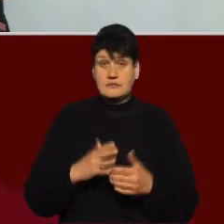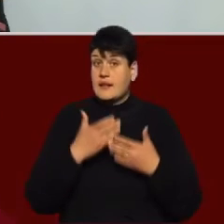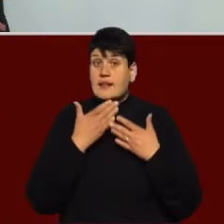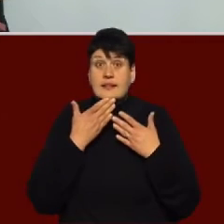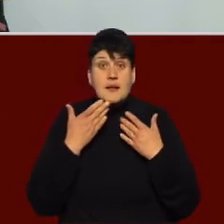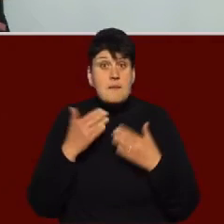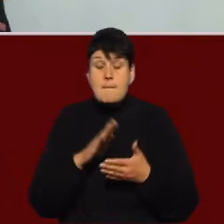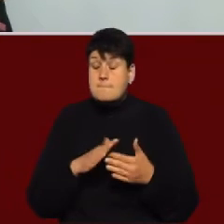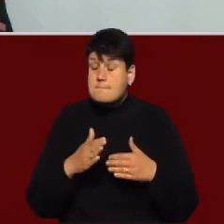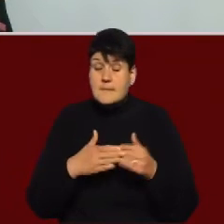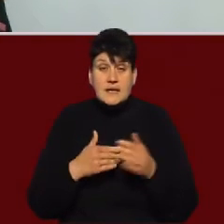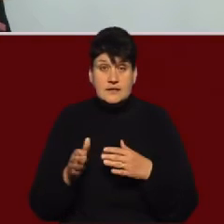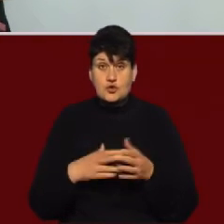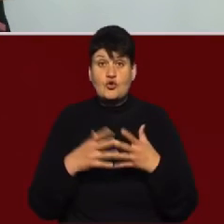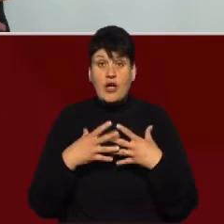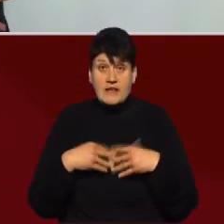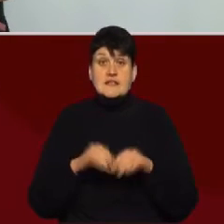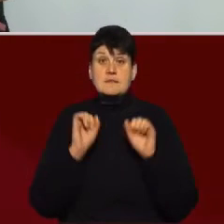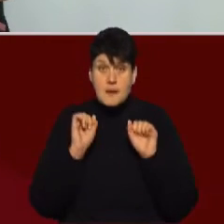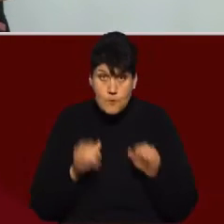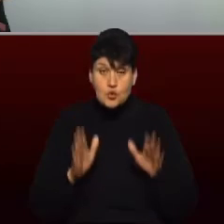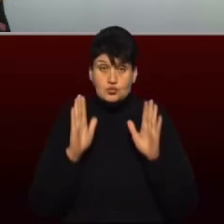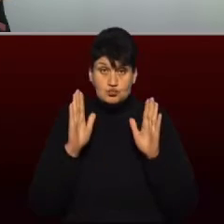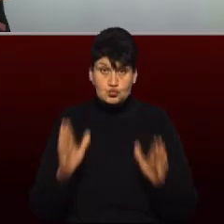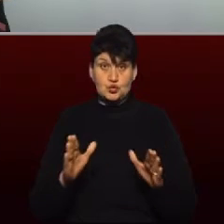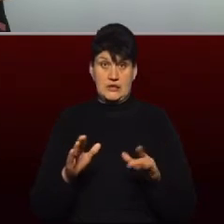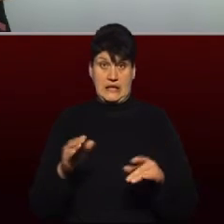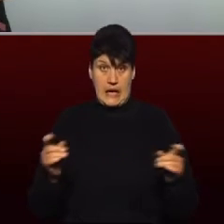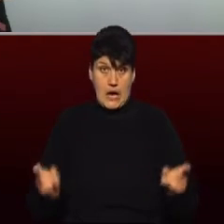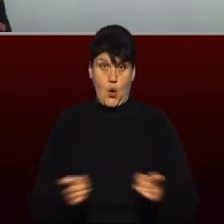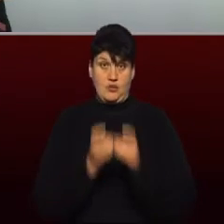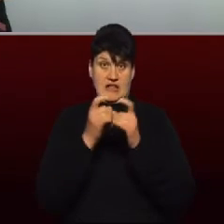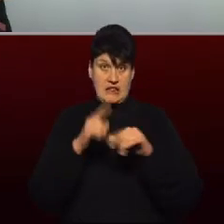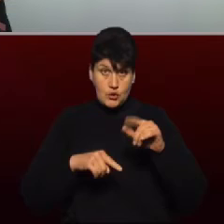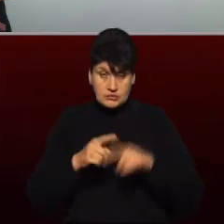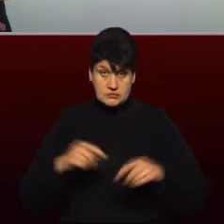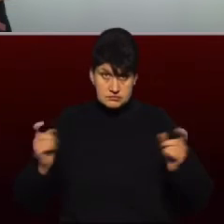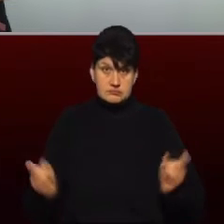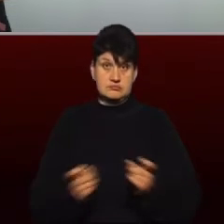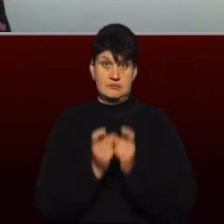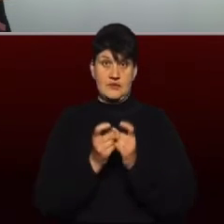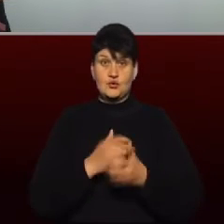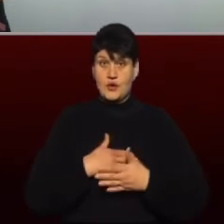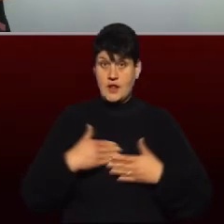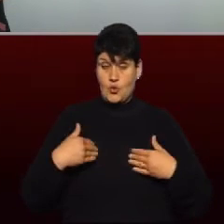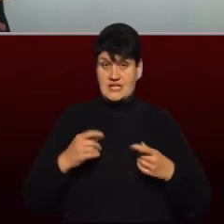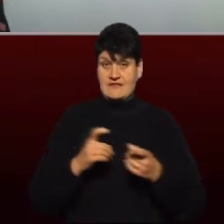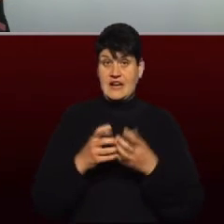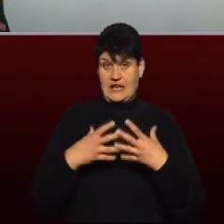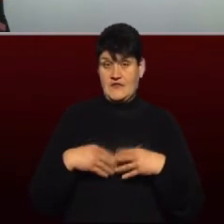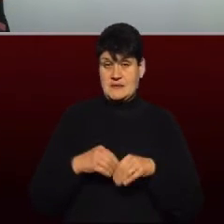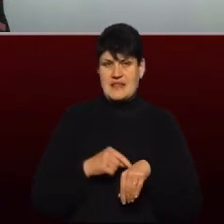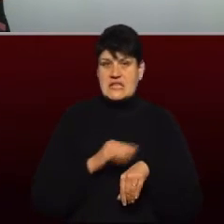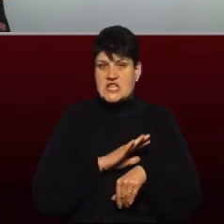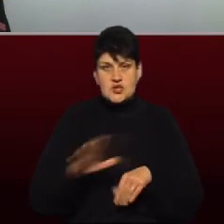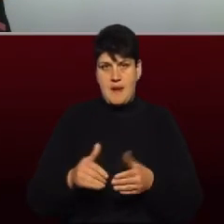бути конфлікти в родинах, і відповідно кажуть, якщо не хочете сварки в сім'ї, не зачіпайте політики, так? І